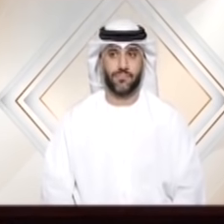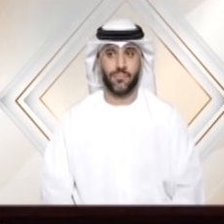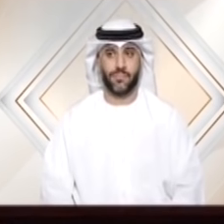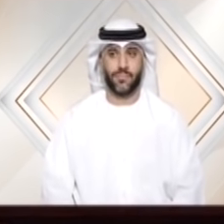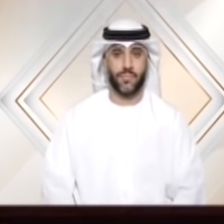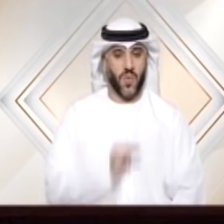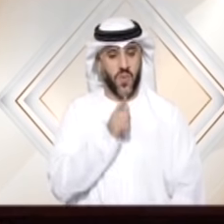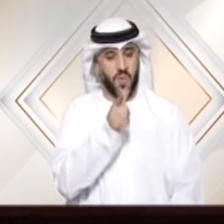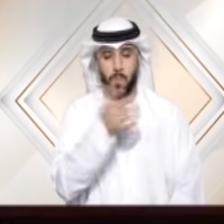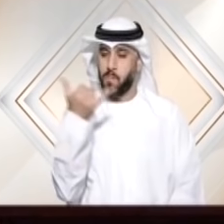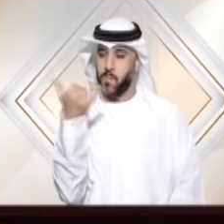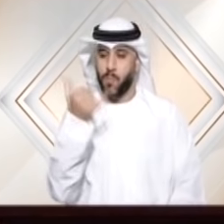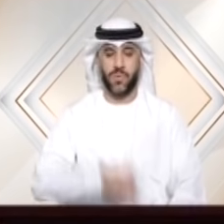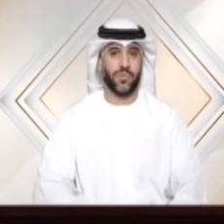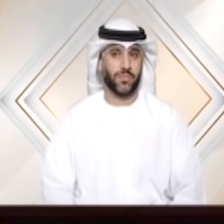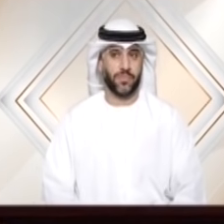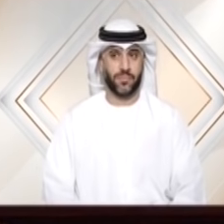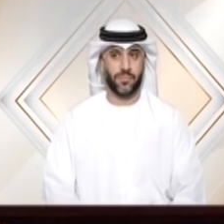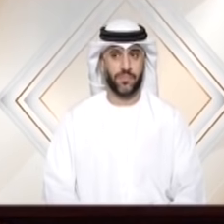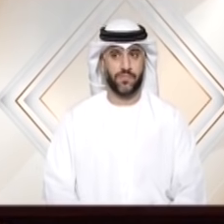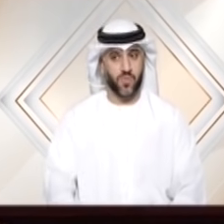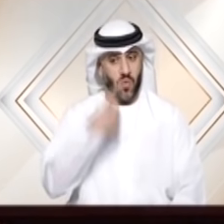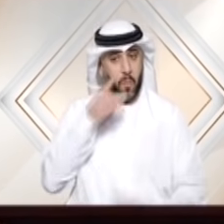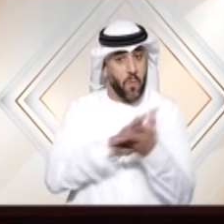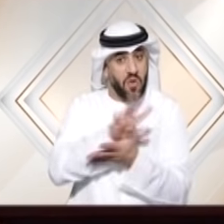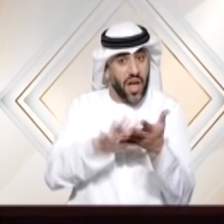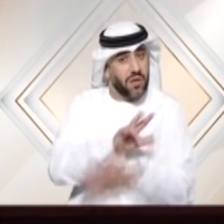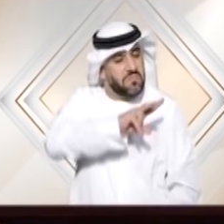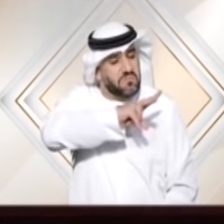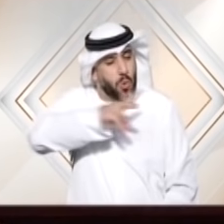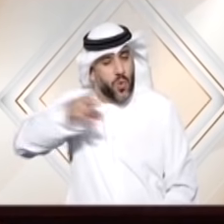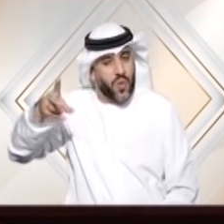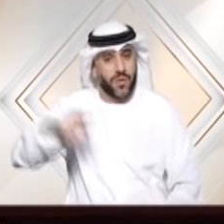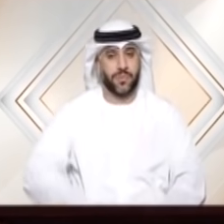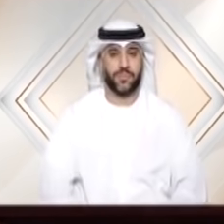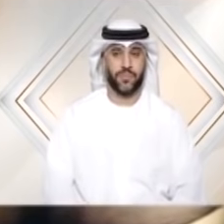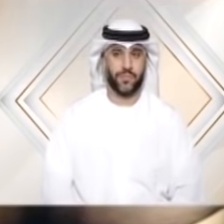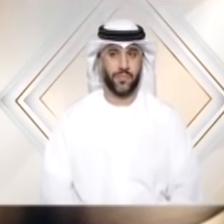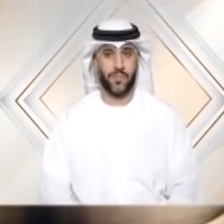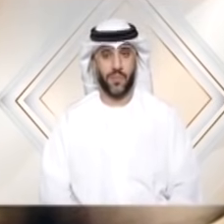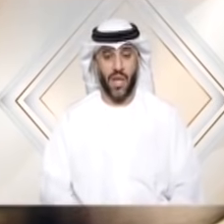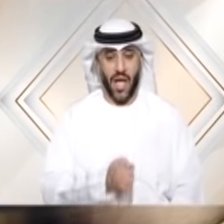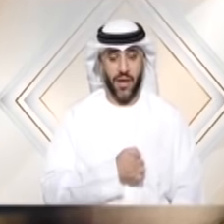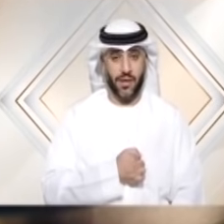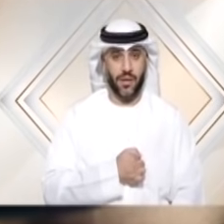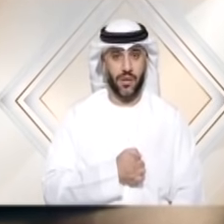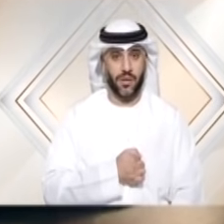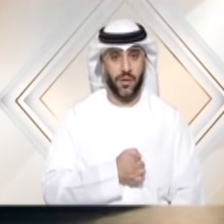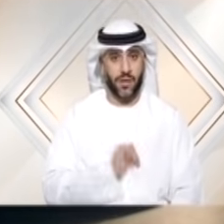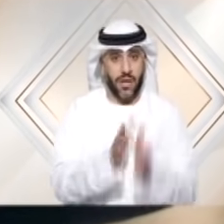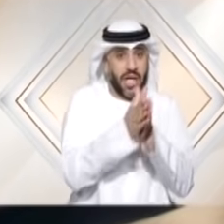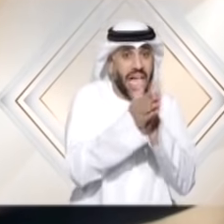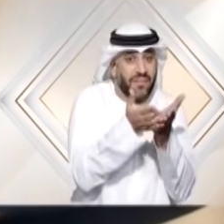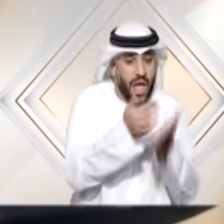بالضبط. زين اسمعي يا كثرهم اسمعي، حنا واحنا وانا الشباب قراتي كتاب